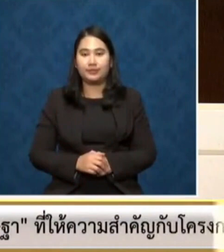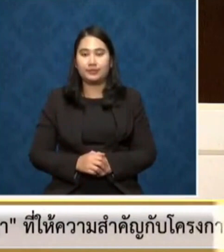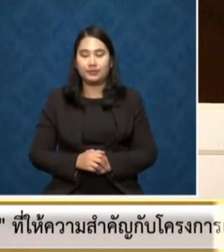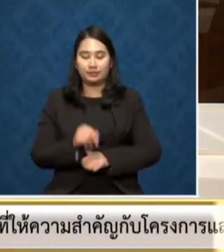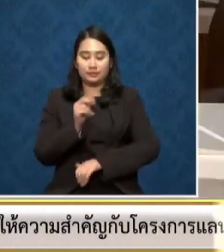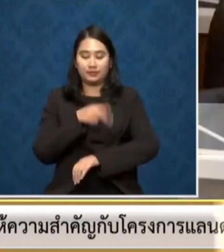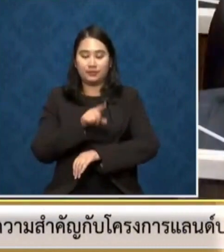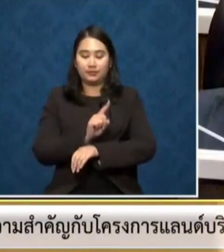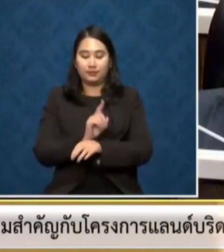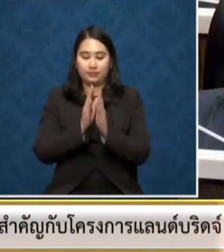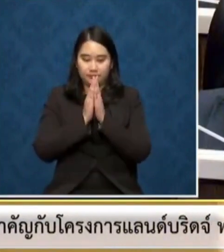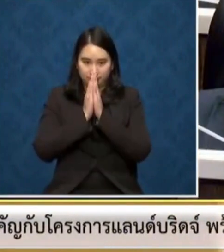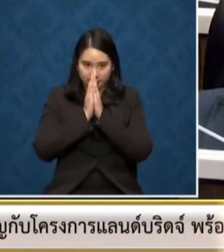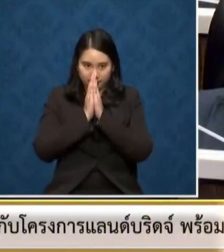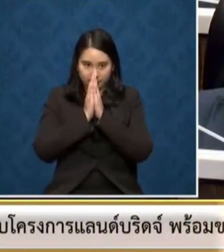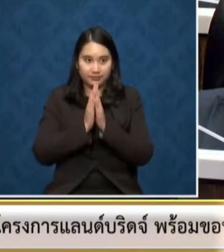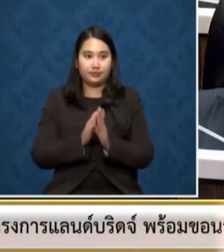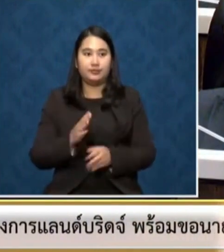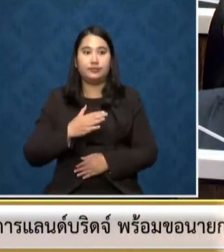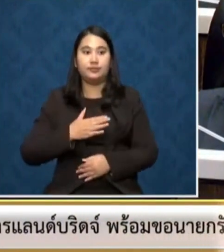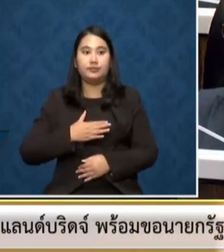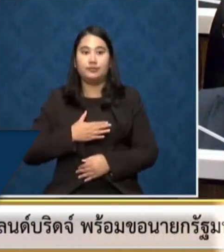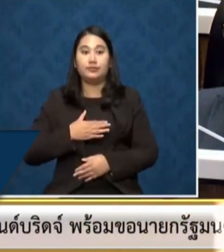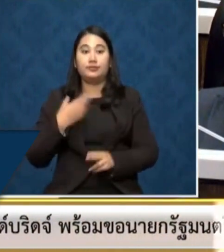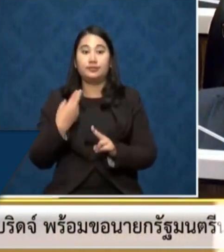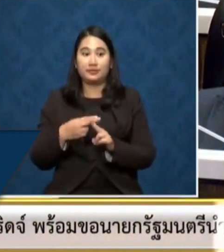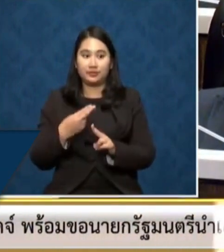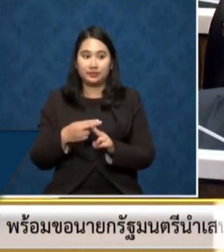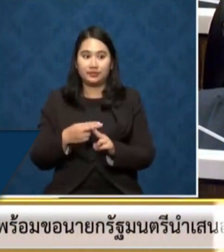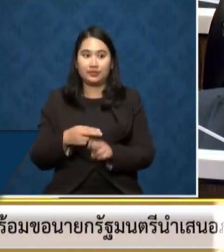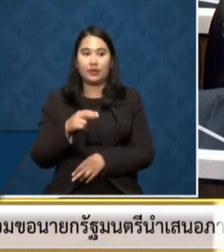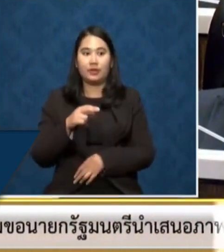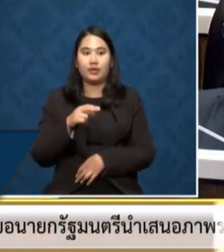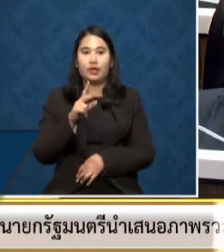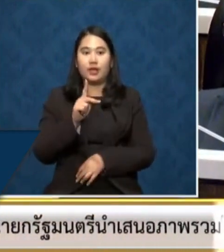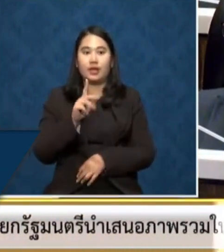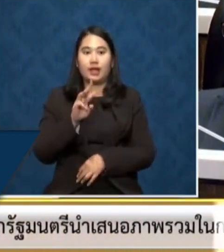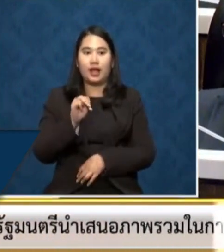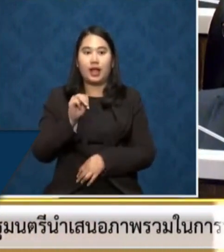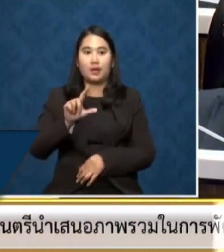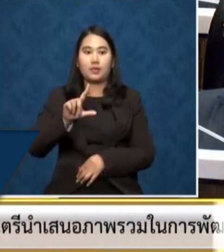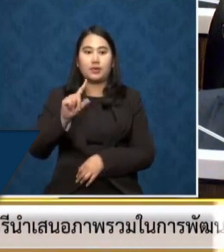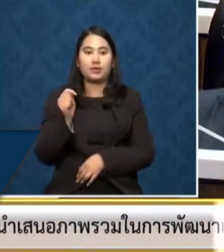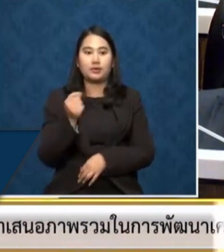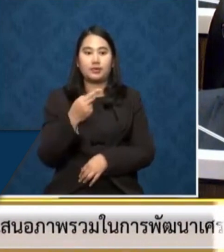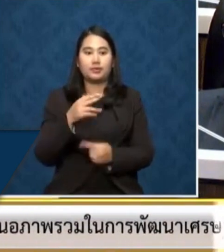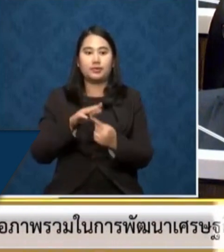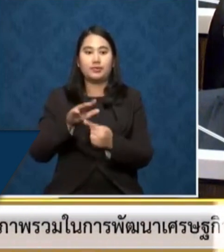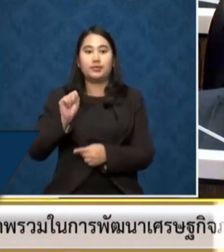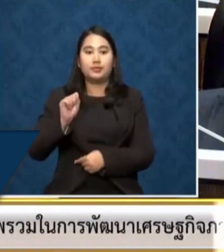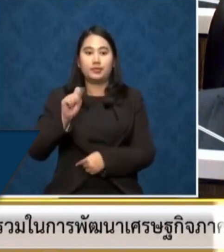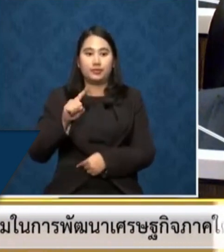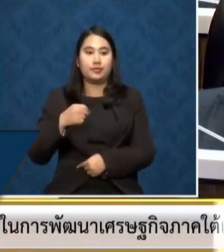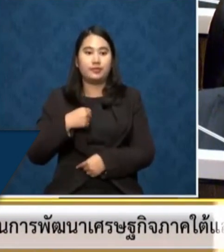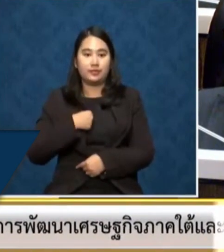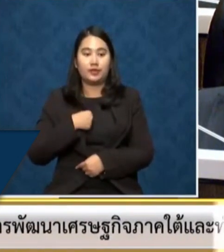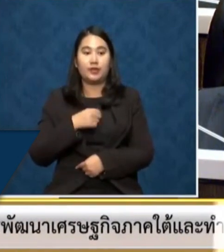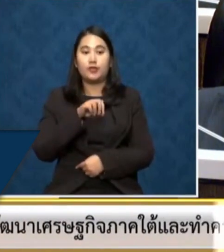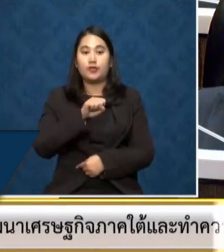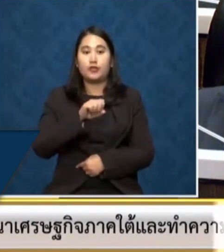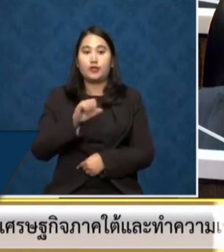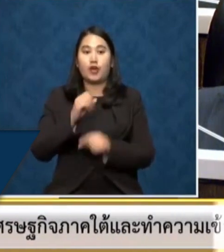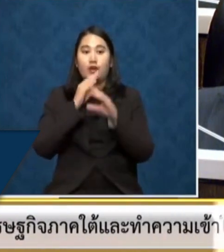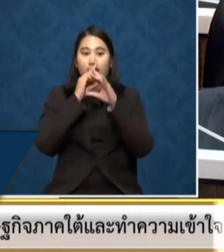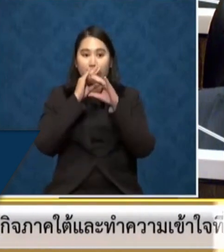เรียนประธานสภาผู้แทนราษฎรที่เคารพดิฉันกมนทัตกิตติสุนทรสกุลผู้แทนราษฎรจังหวัด